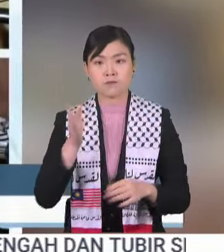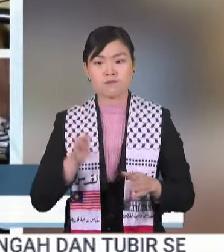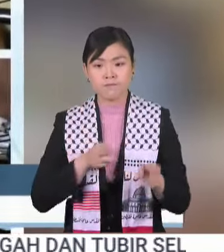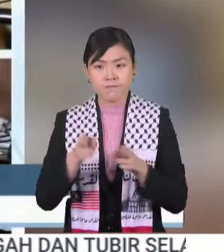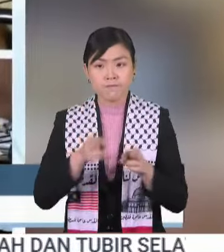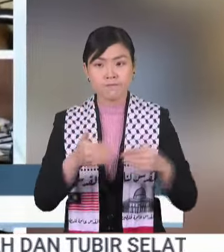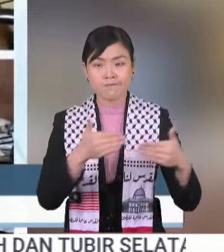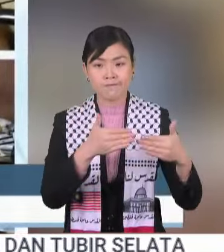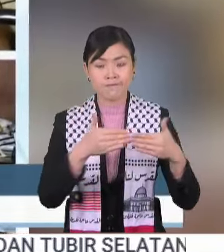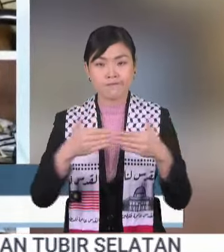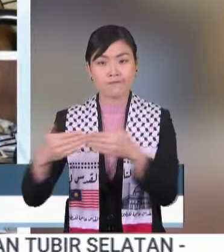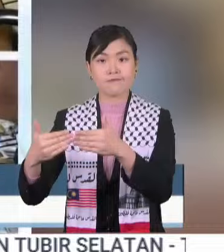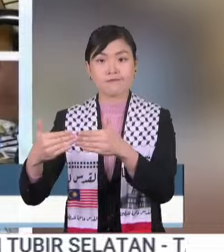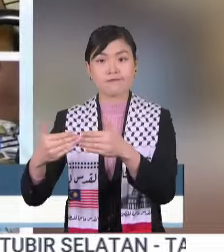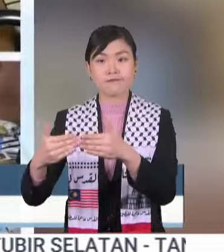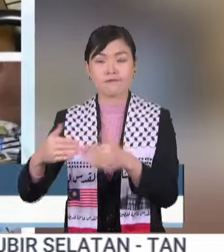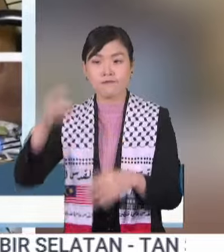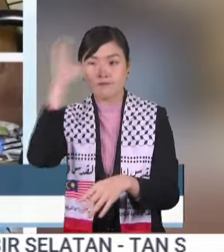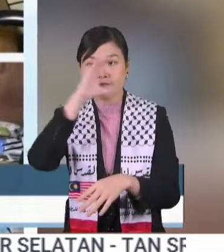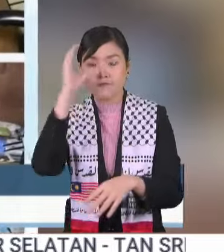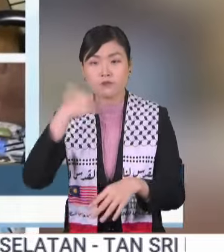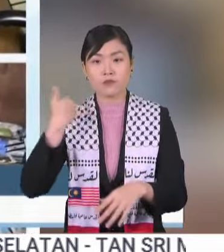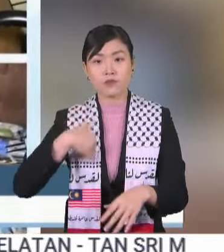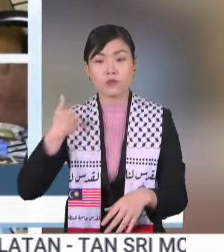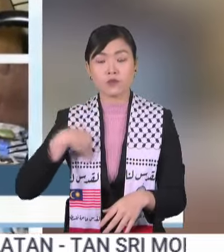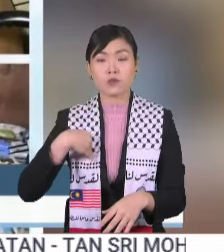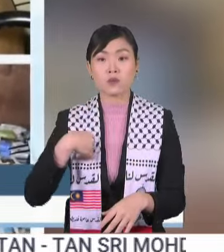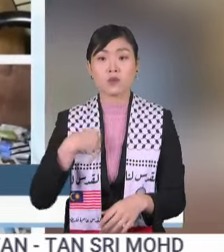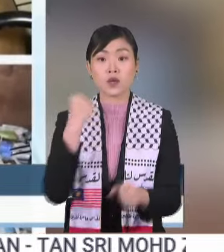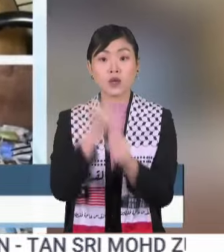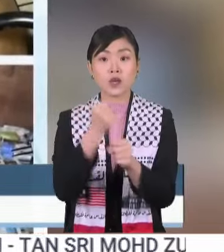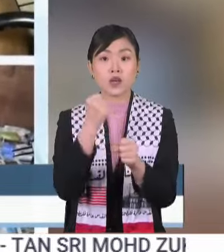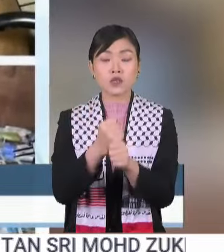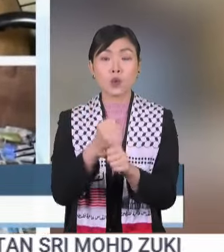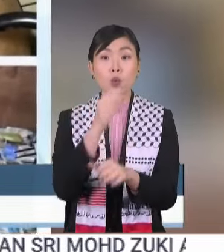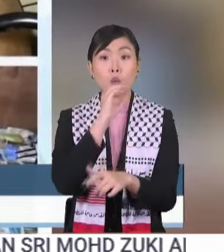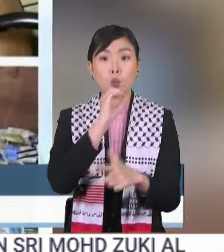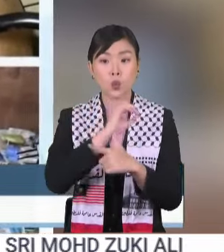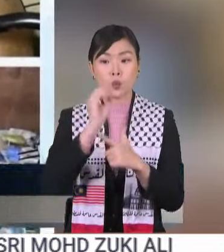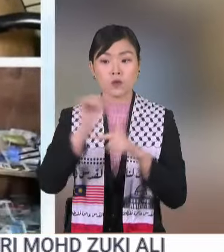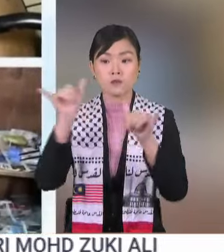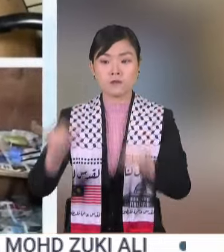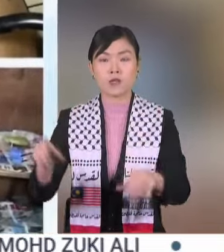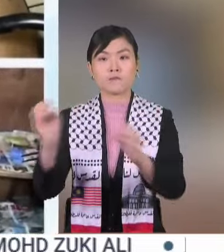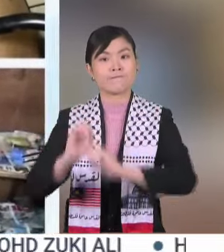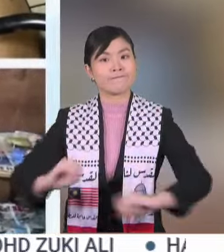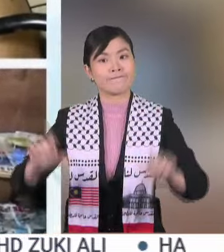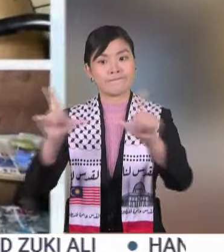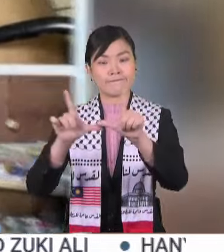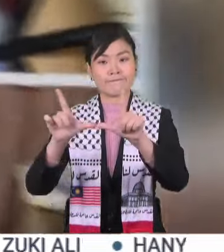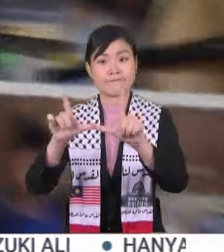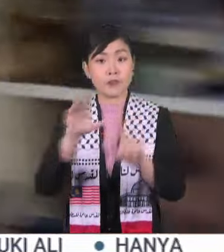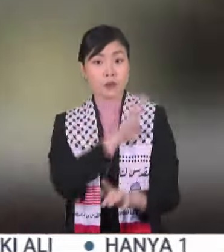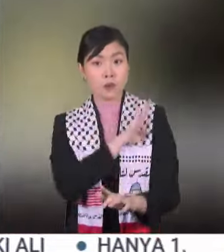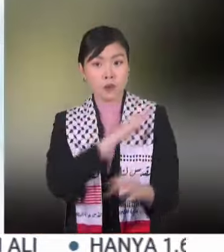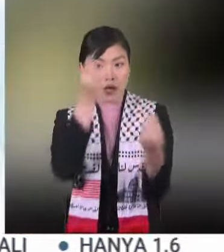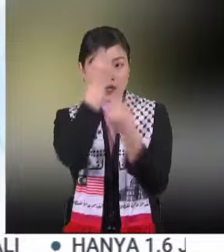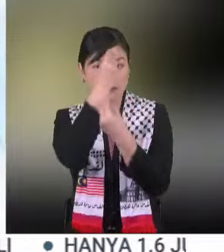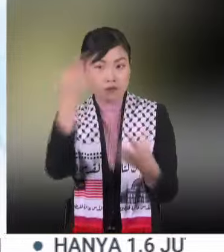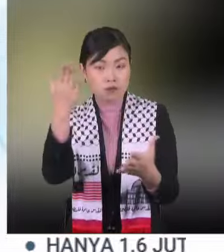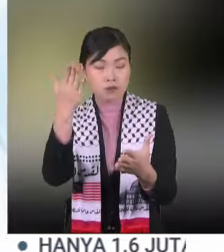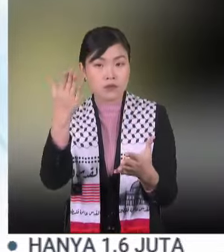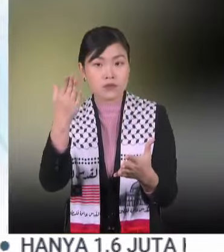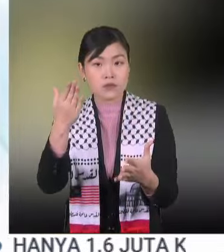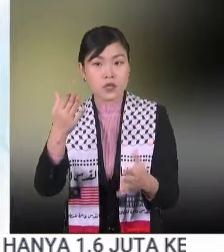mengesan kehadiran warga asing yang bekerja atau tinggal tanpa pas yang sah menjikan pula diingatkan agar lebih